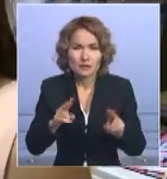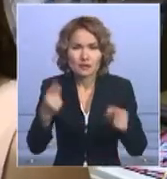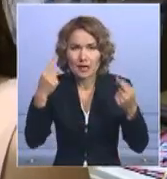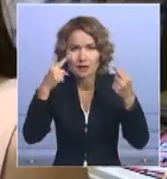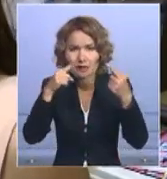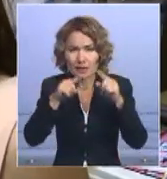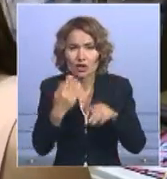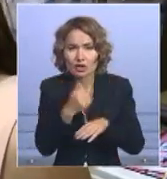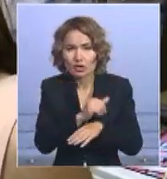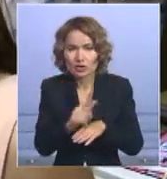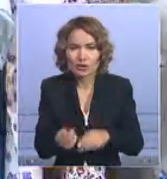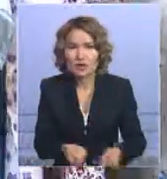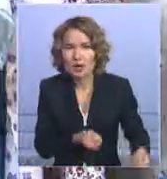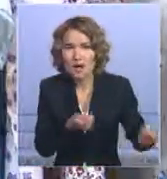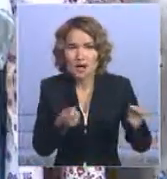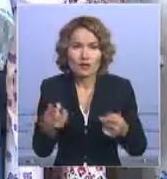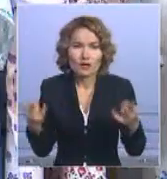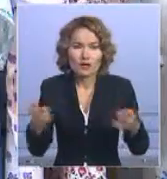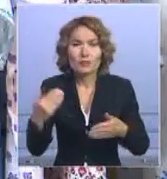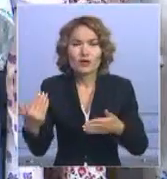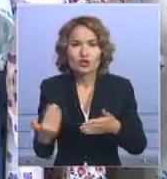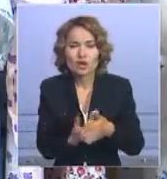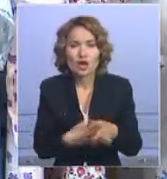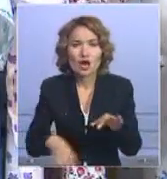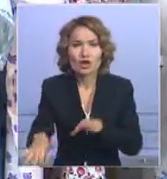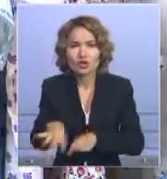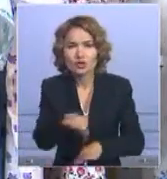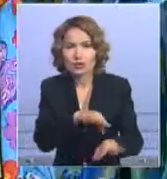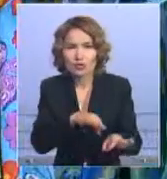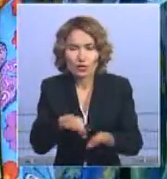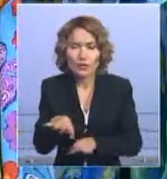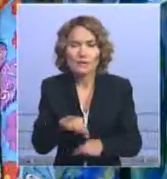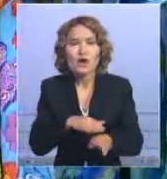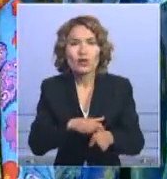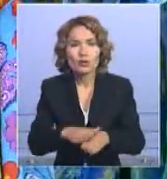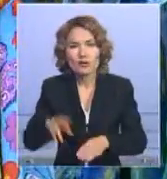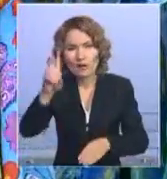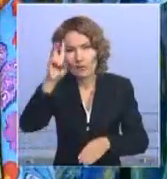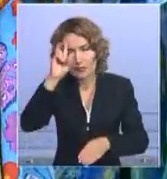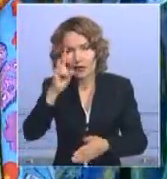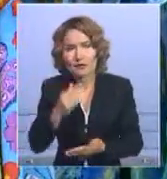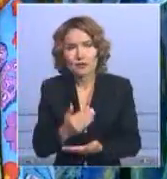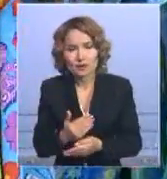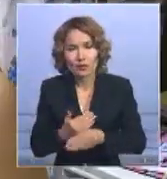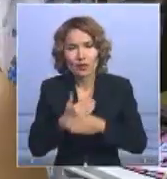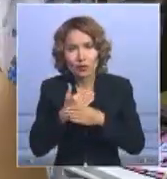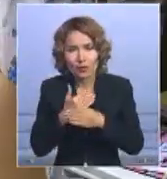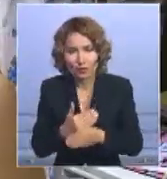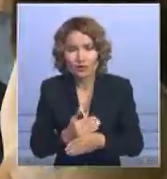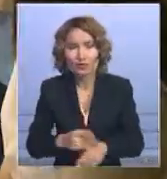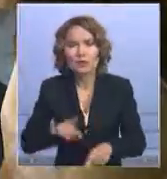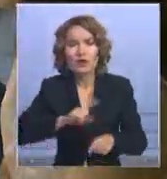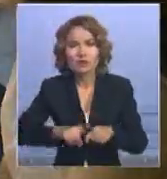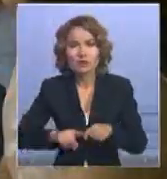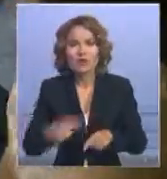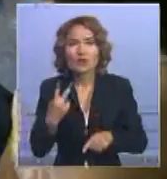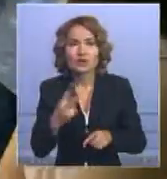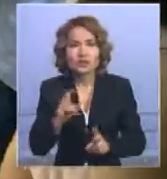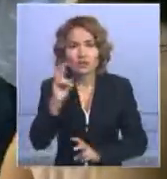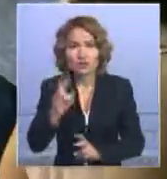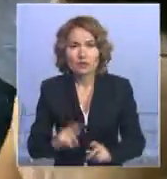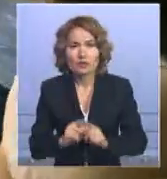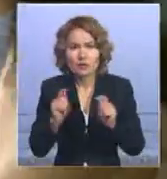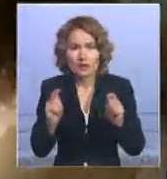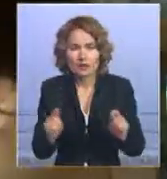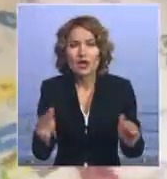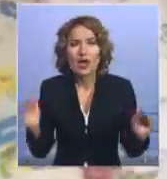қондырғыларға тапсырыс беріп қойдық. Жаңа жобамыздың тек мемлекет қолдауының арқасында жүзеге асып жатқанын баса айтқым келеді. Шағын және